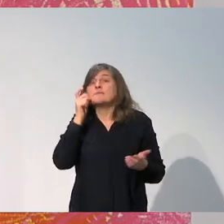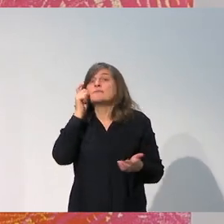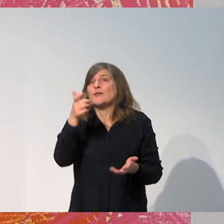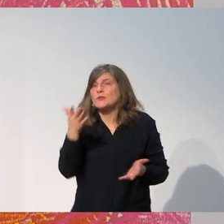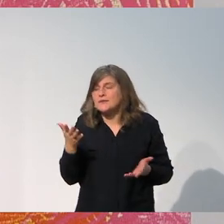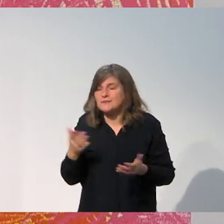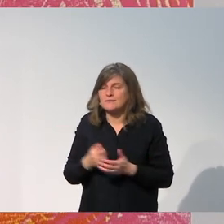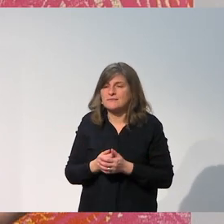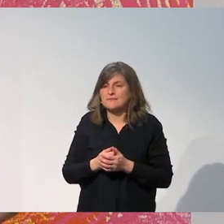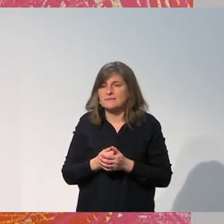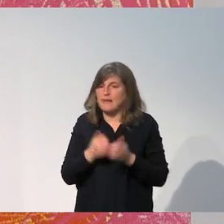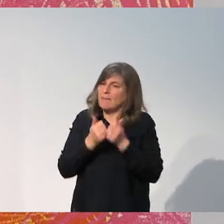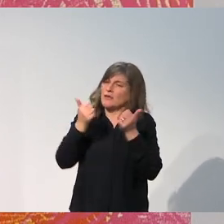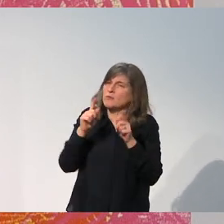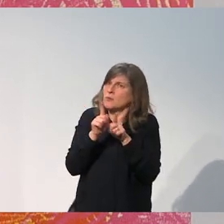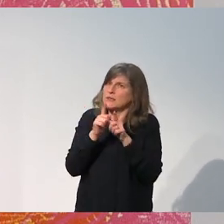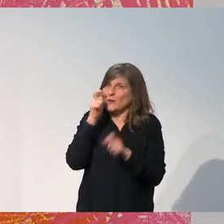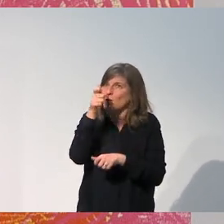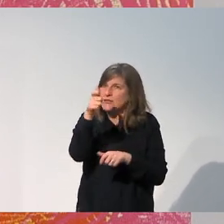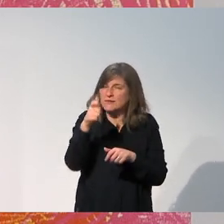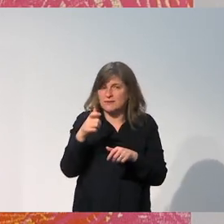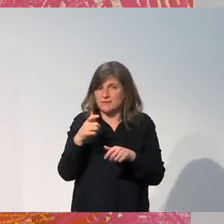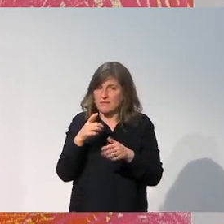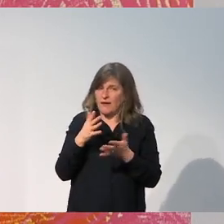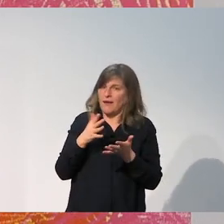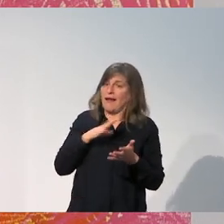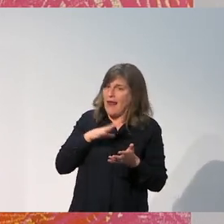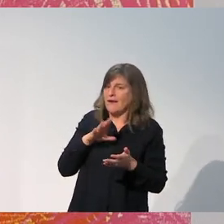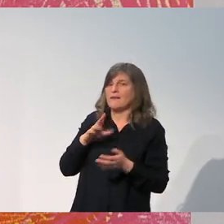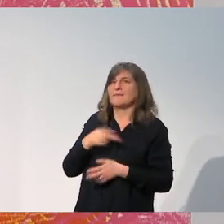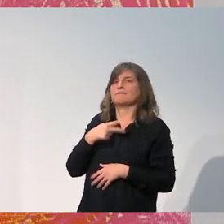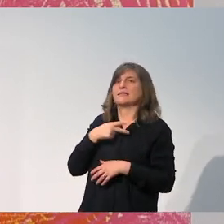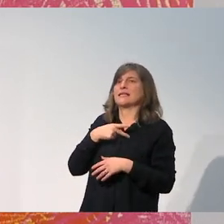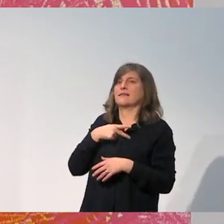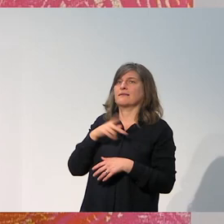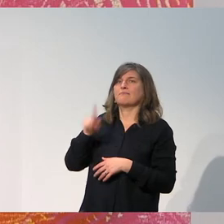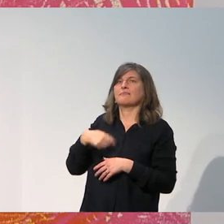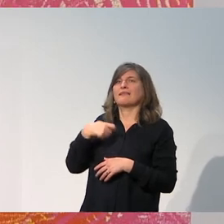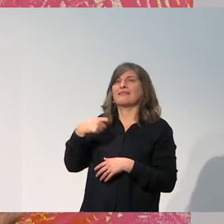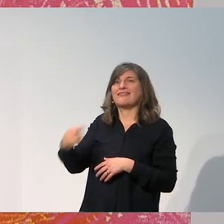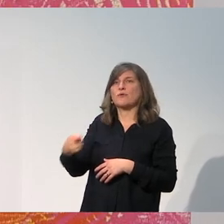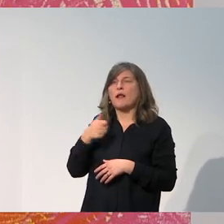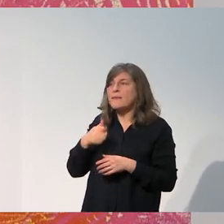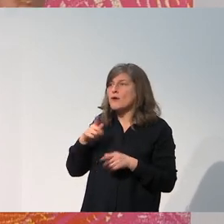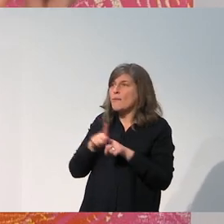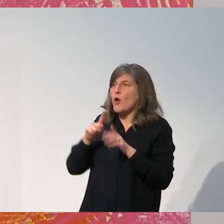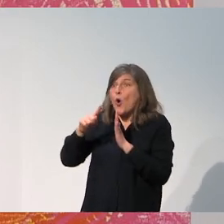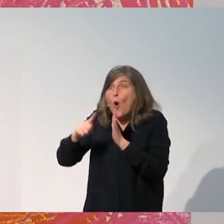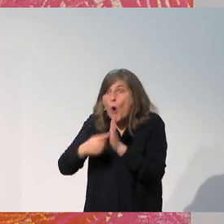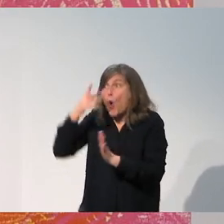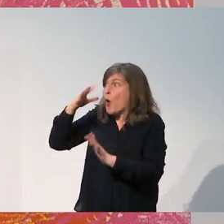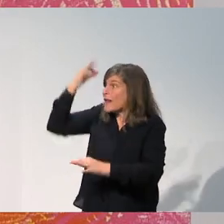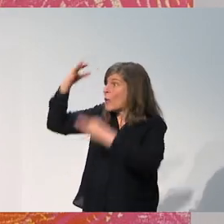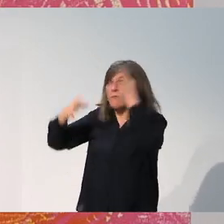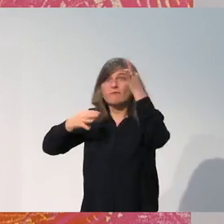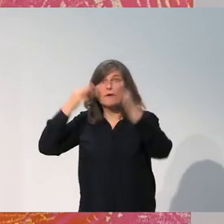que naissent ces médecines naturelles qui redécouvre, comme un peu